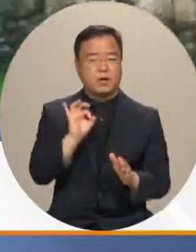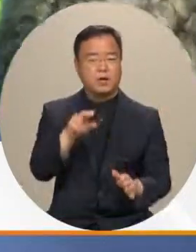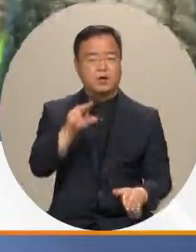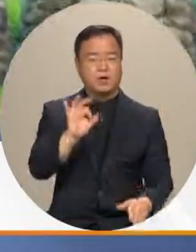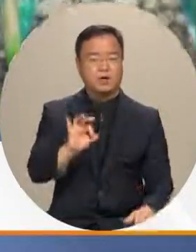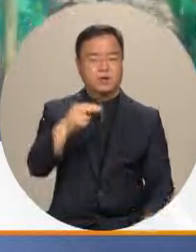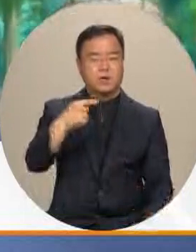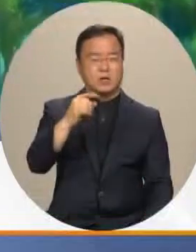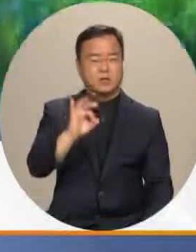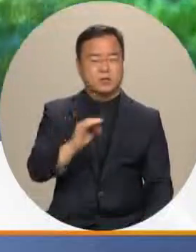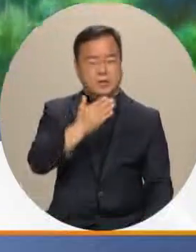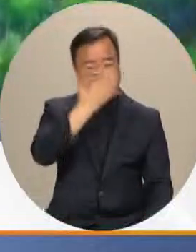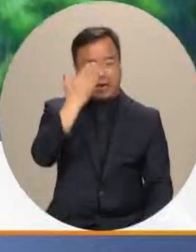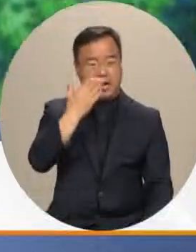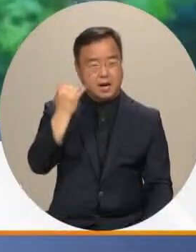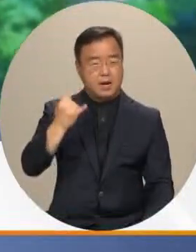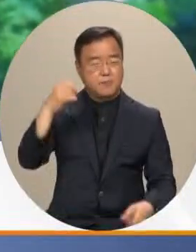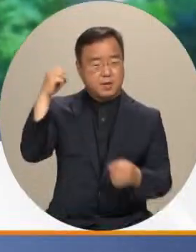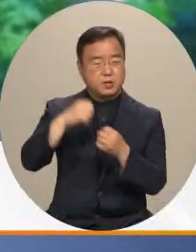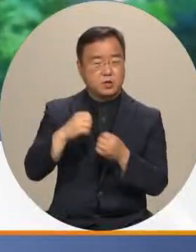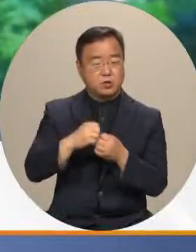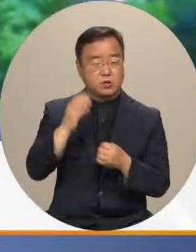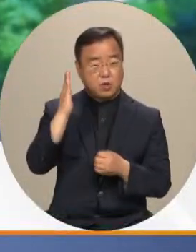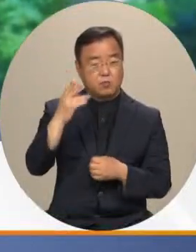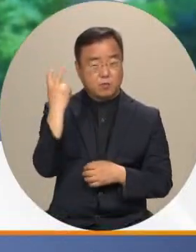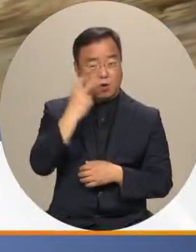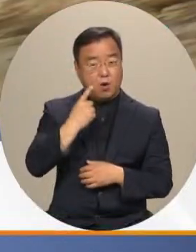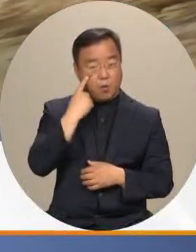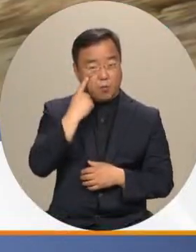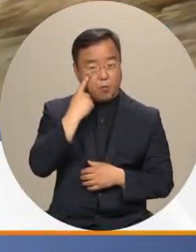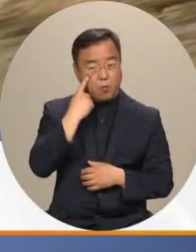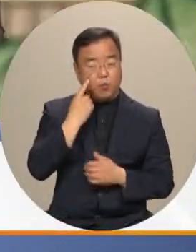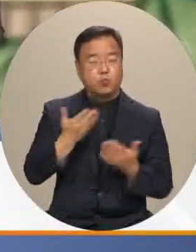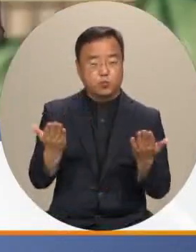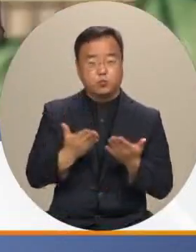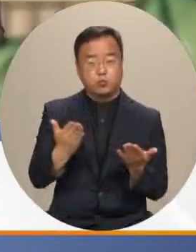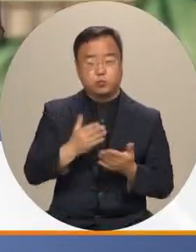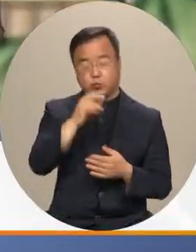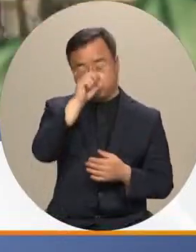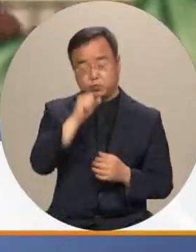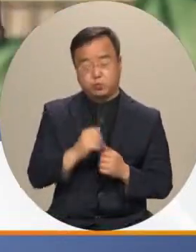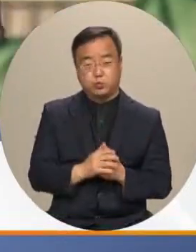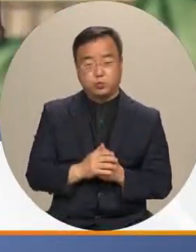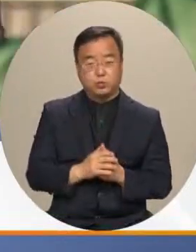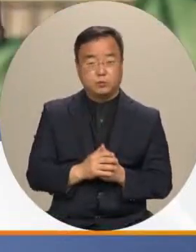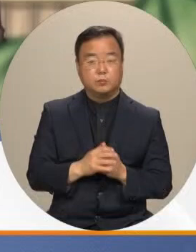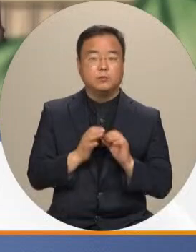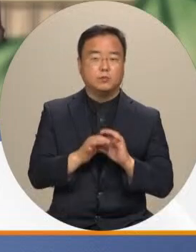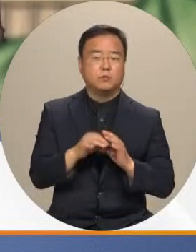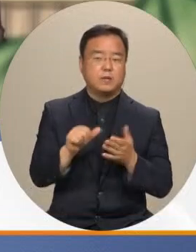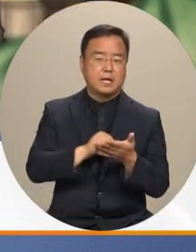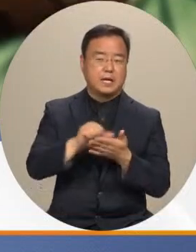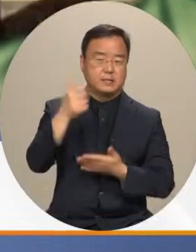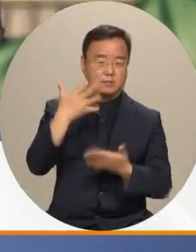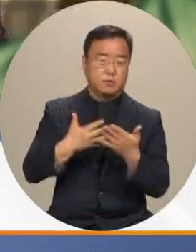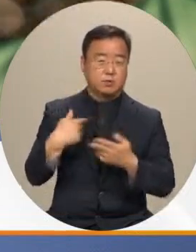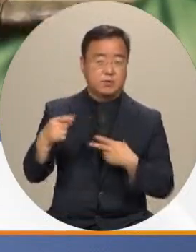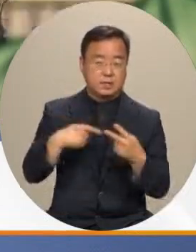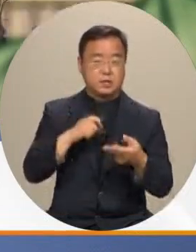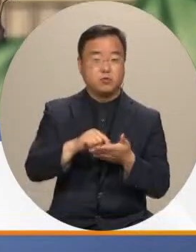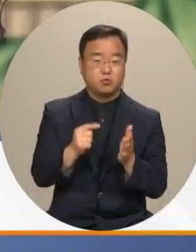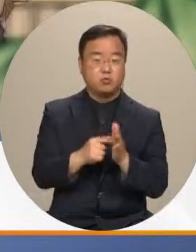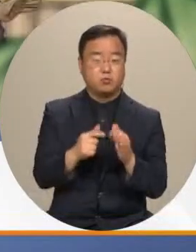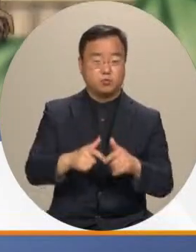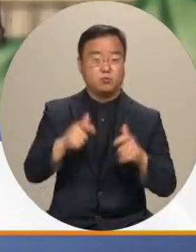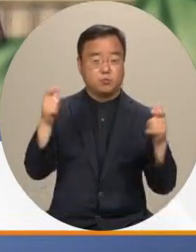0등 할망 경서를 한번 좀 검색해 보는 것도 좋지 않을까 생각을 합니다 그러면 애니메이션에 대한 이해도가 가장 빠를 것